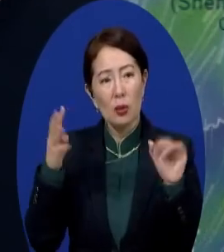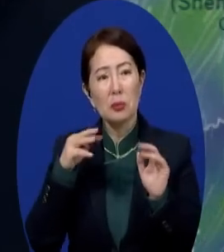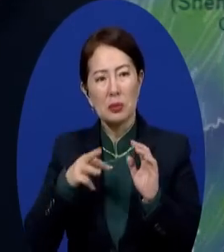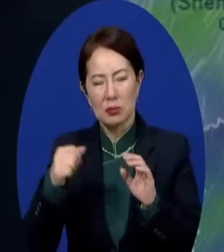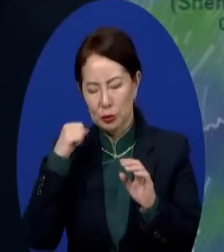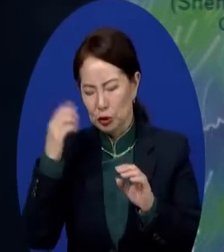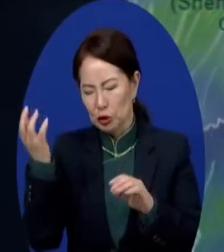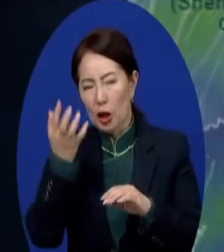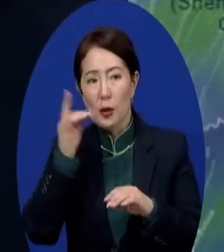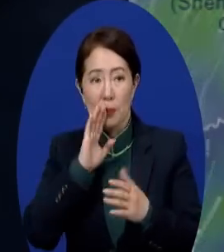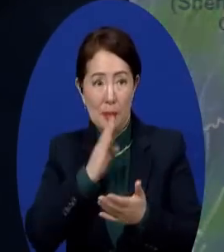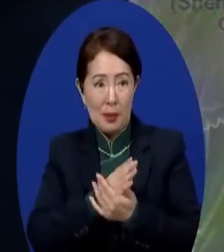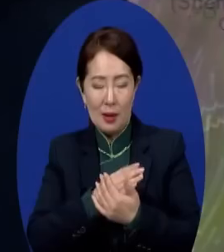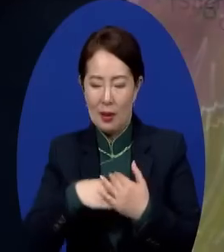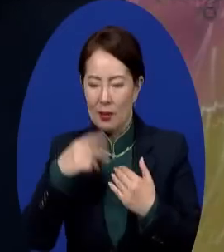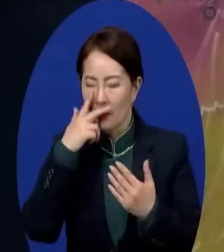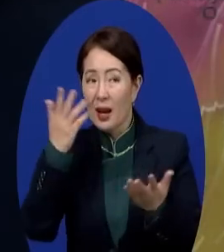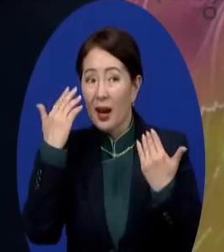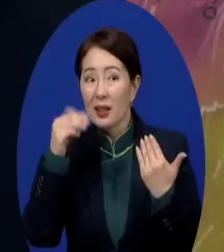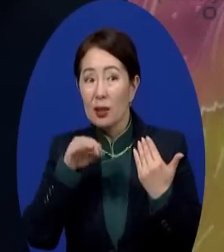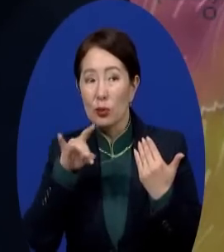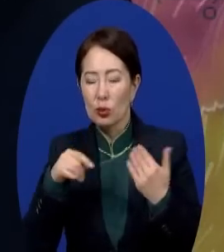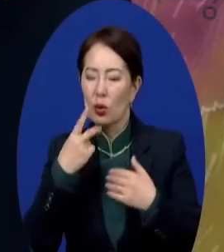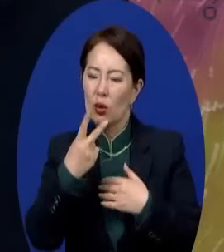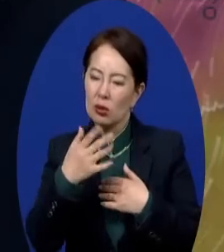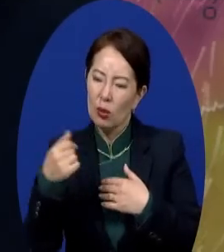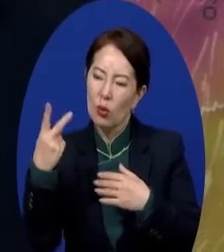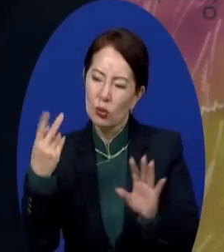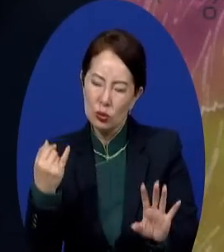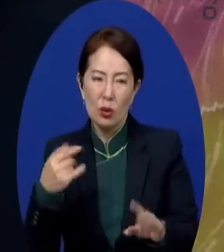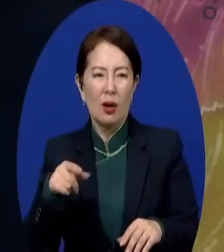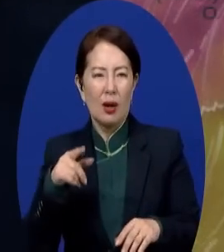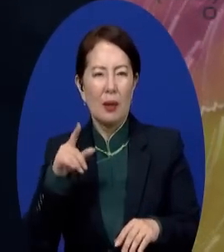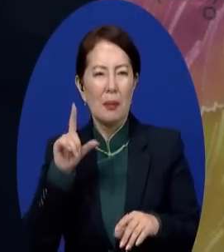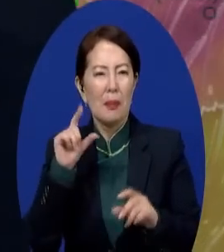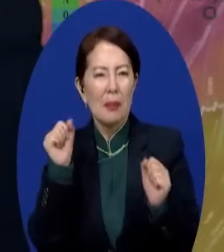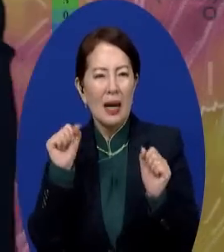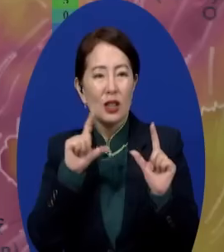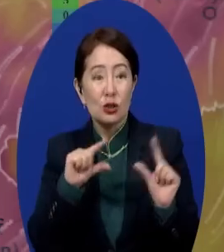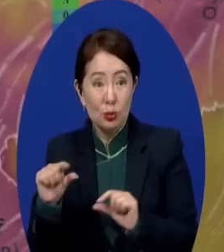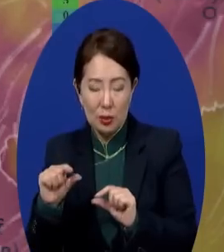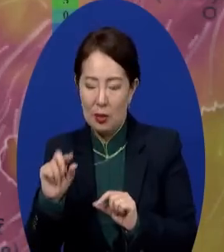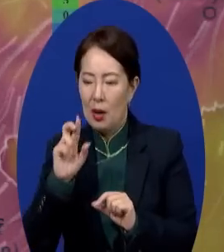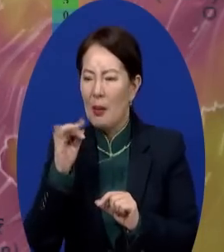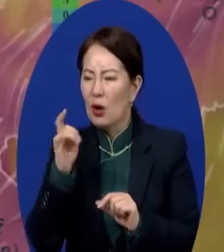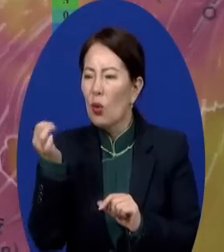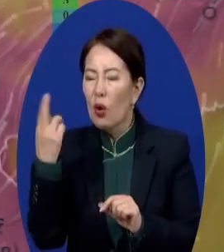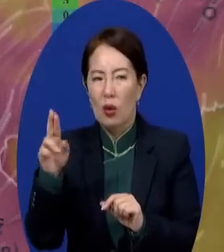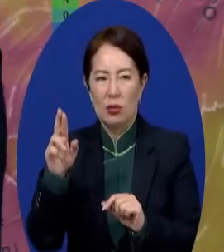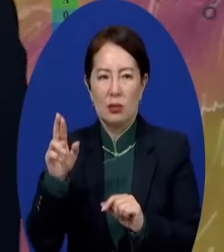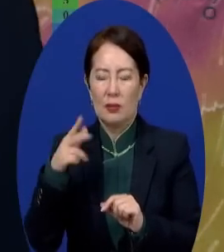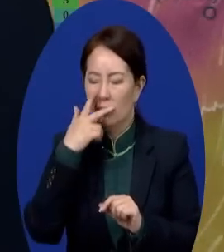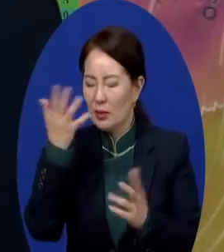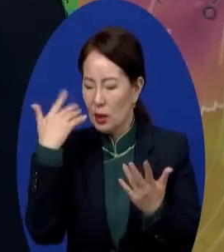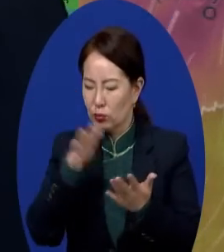шуурга шуурна. Агарын температурын хувьд 25-26-27 бол нийт нутгаараа баг зэрэг сэрүүлсэн. За учир нь гэвэл баруун хой зүгөөс чиглэлтэй агарын урсгал бол Монгол орны